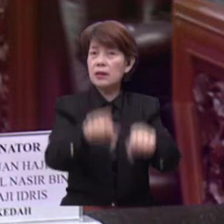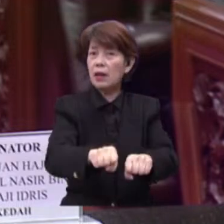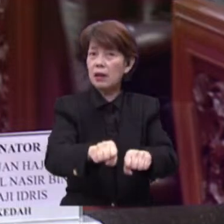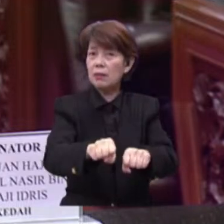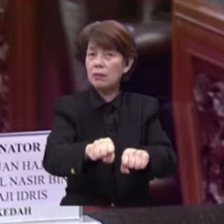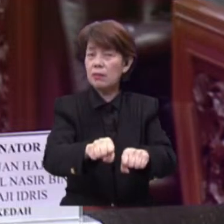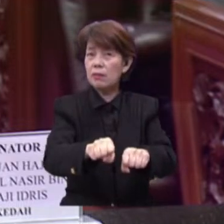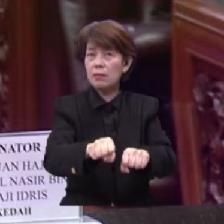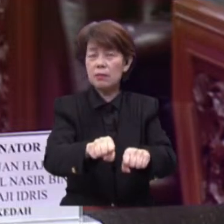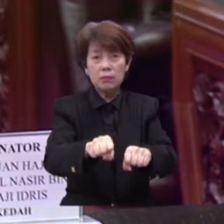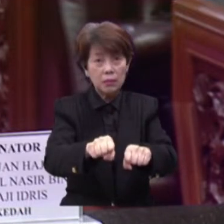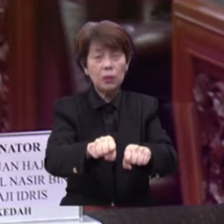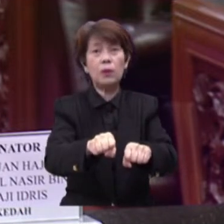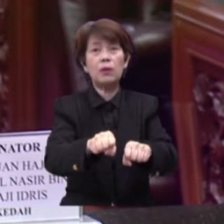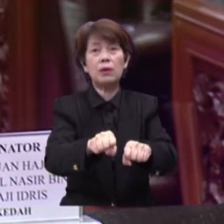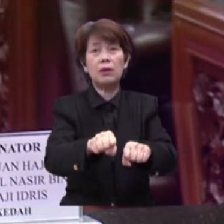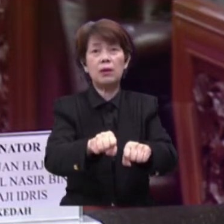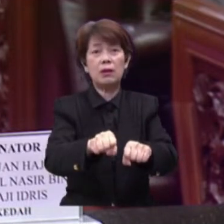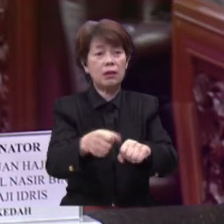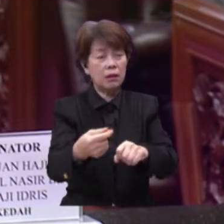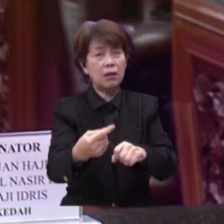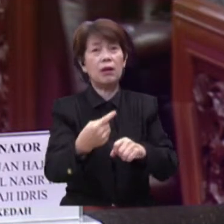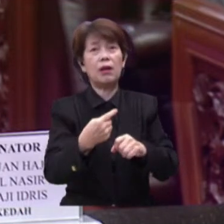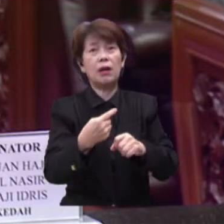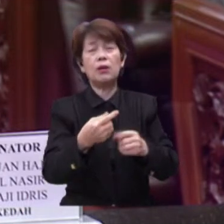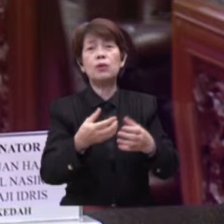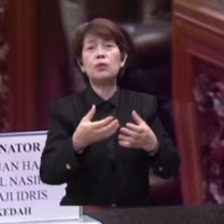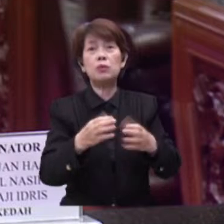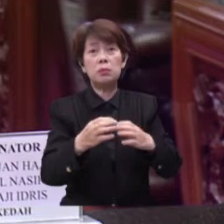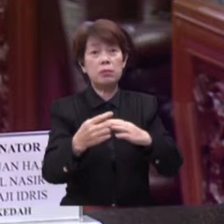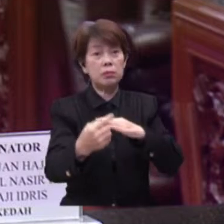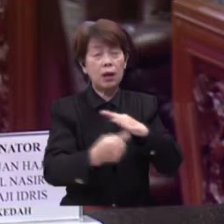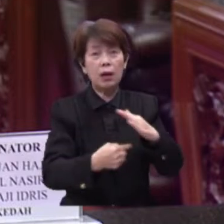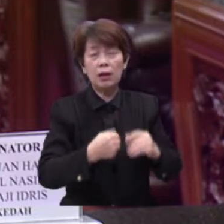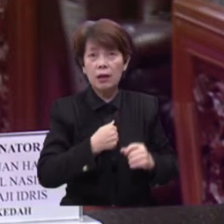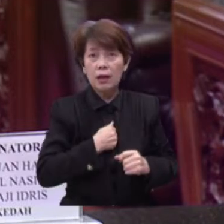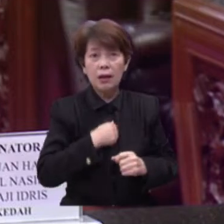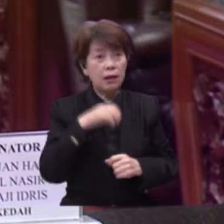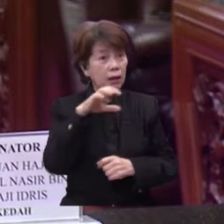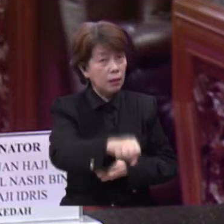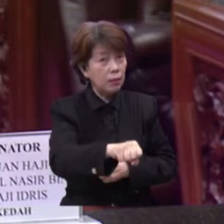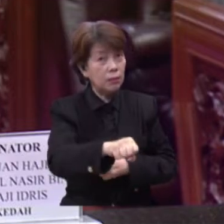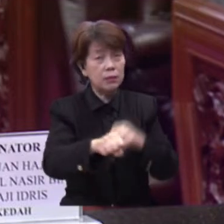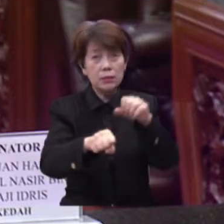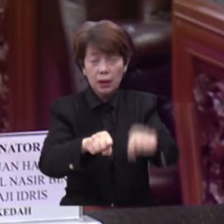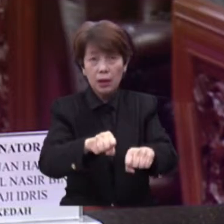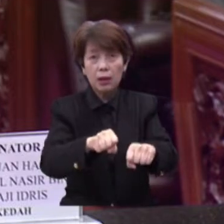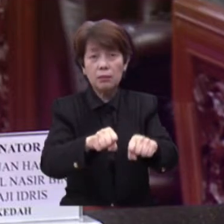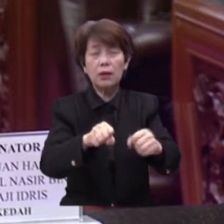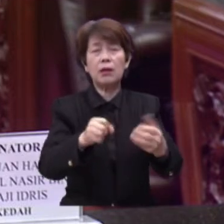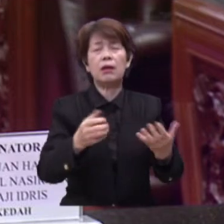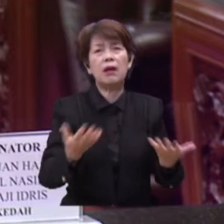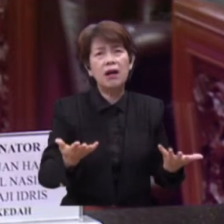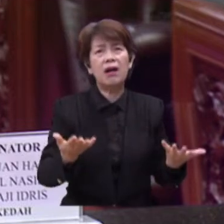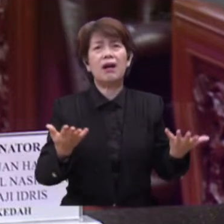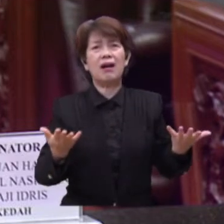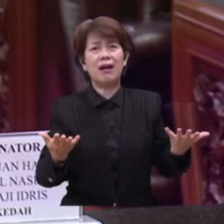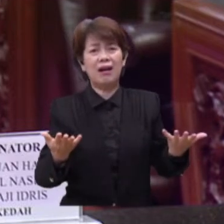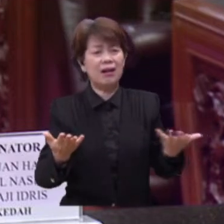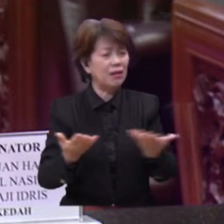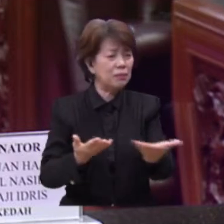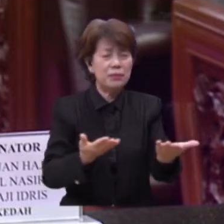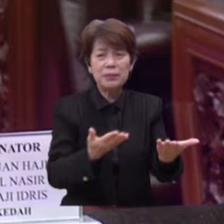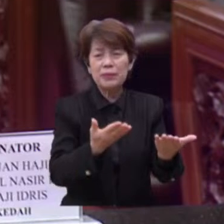atau kalau coba membunuh diri oleh sama ada mereka ini